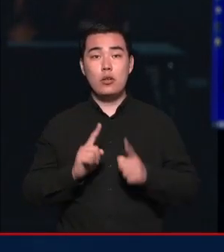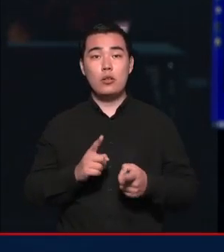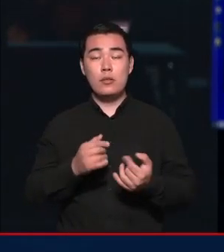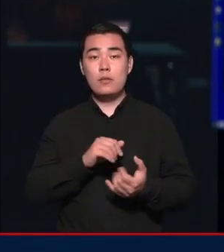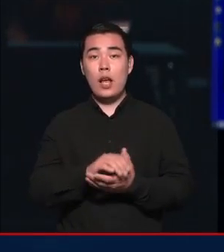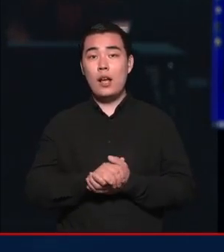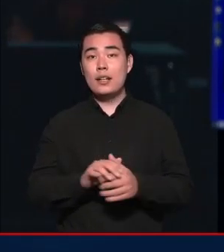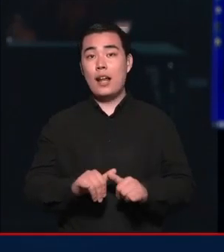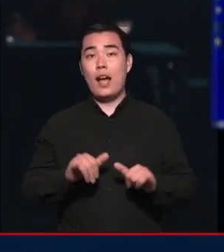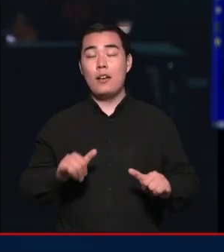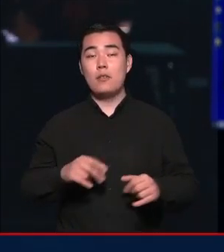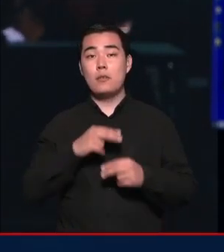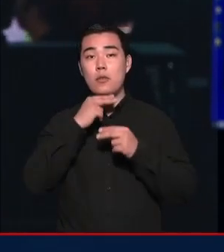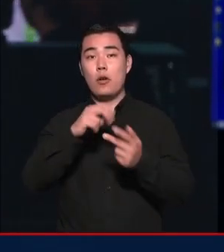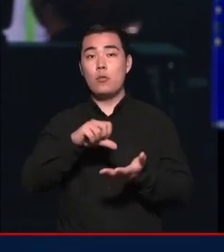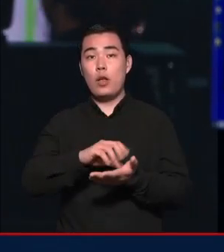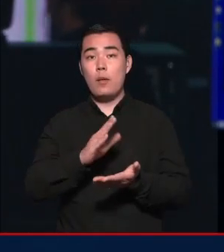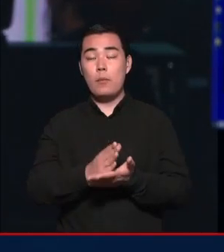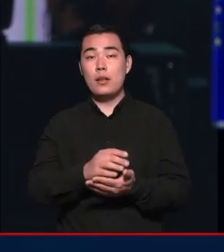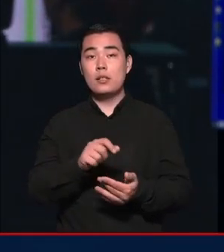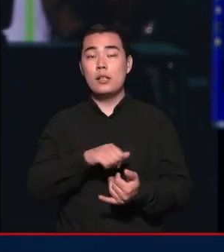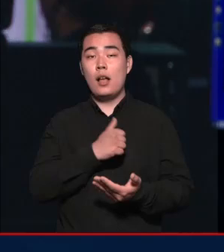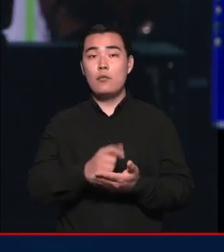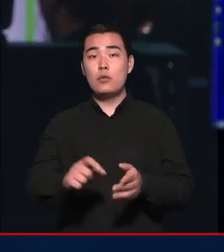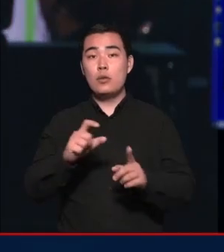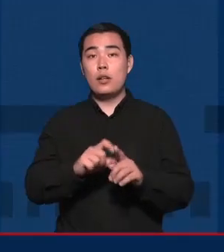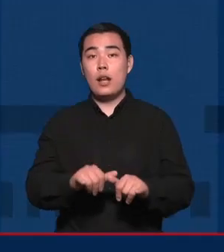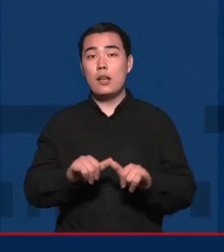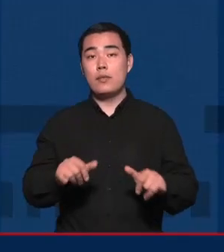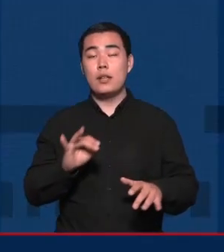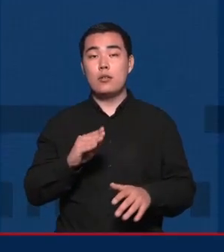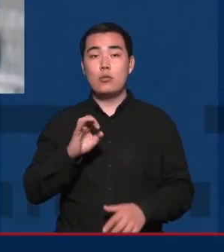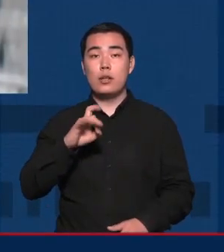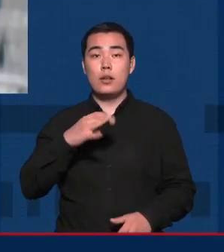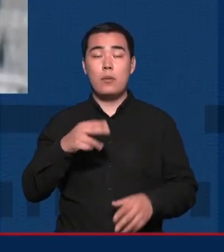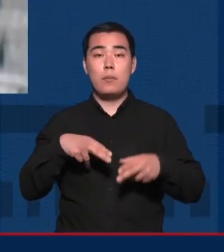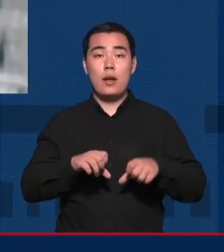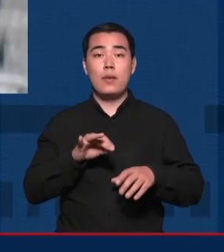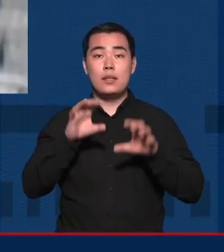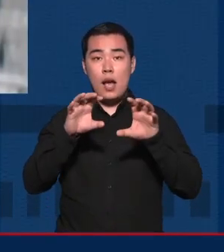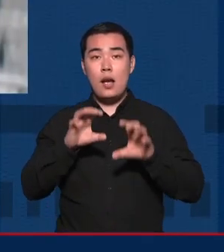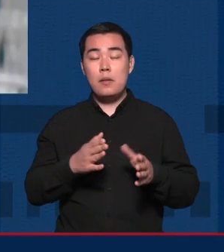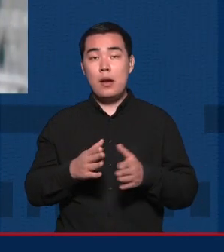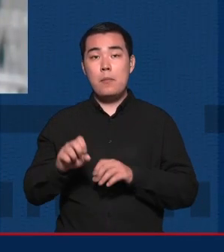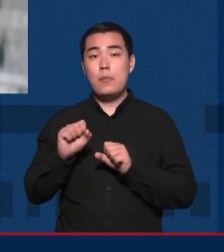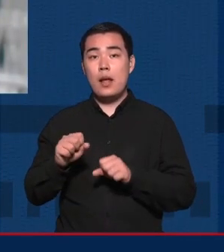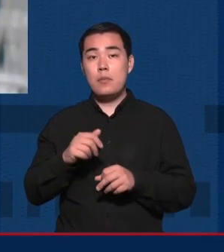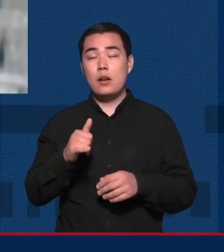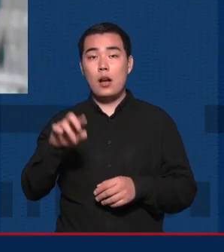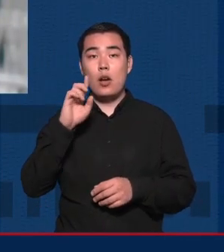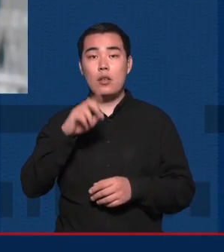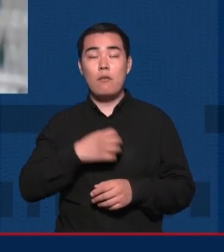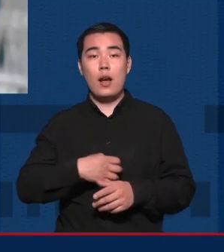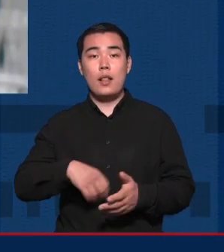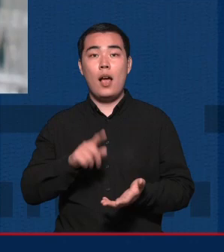нығайту жолында айрықша рөл атқарады. Баспасөз саласын дамыту, сондай-ақ журналистердің құқықтары мен заңды мүдделерін қорғау мемлекеттің